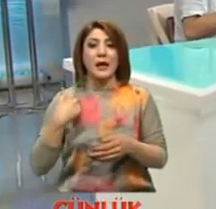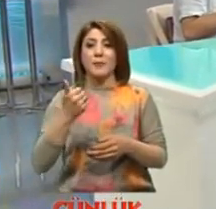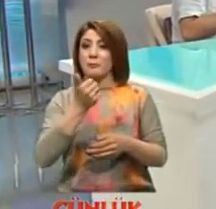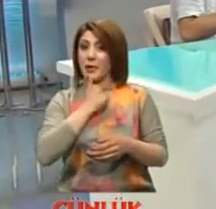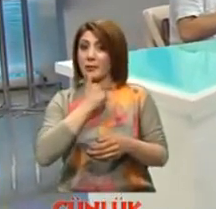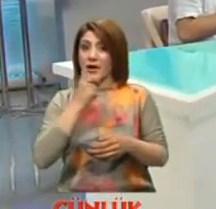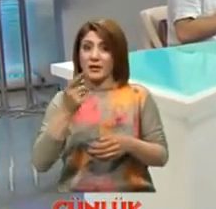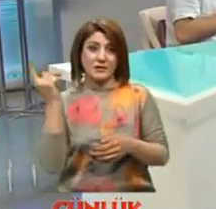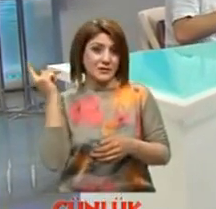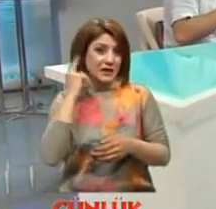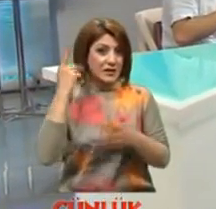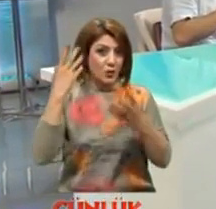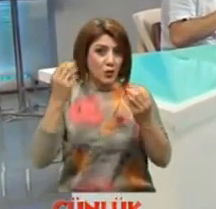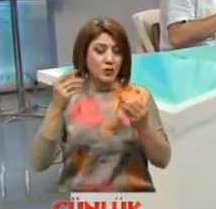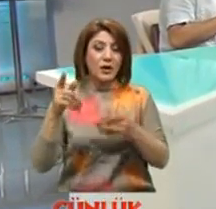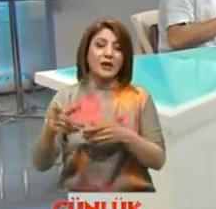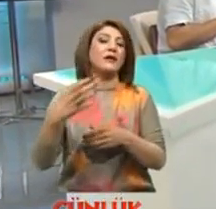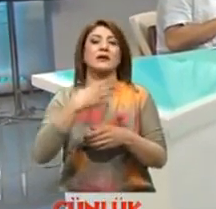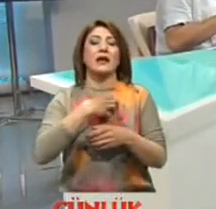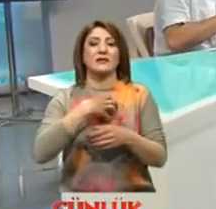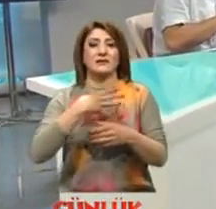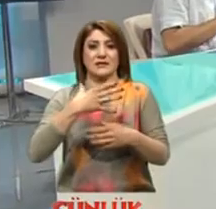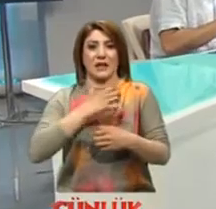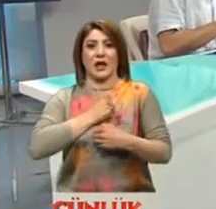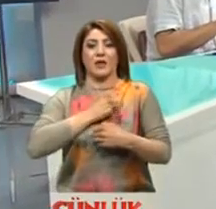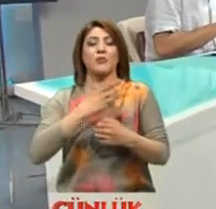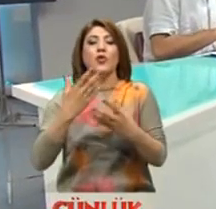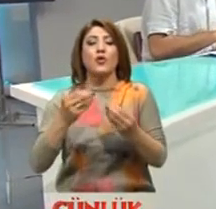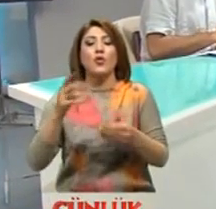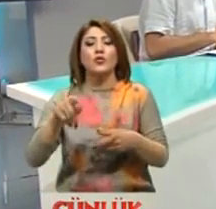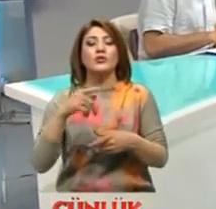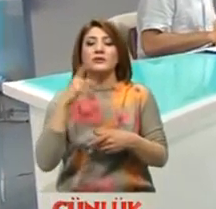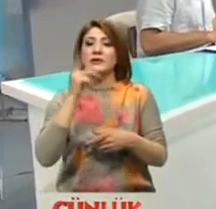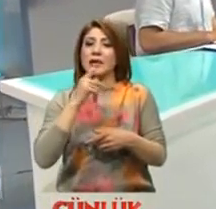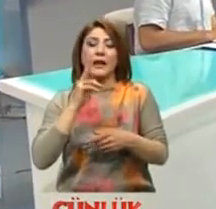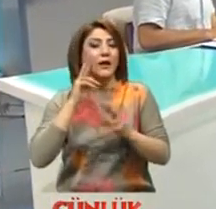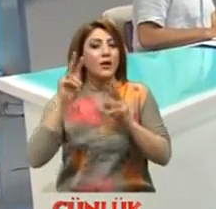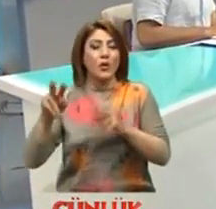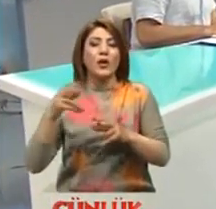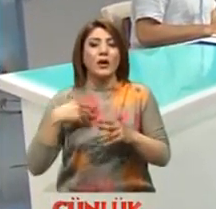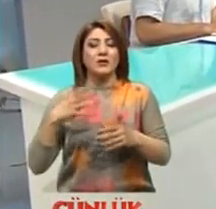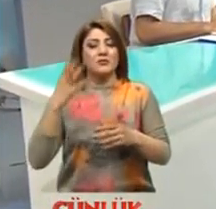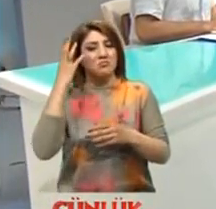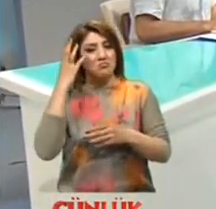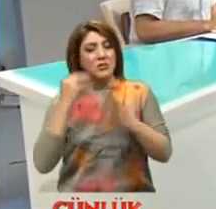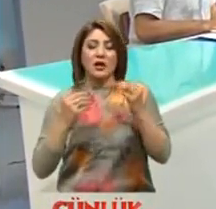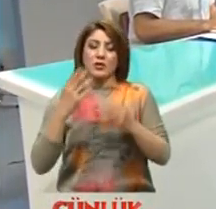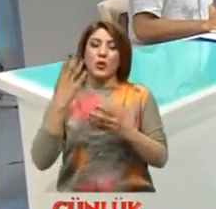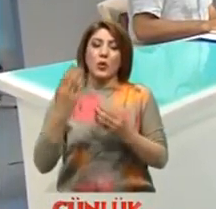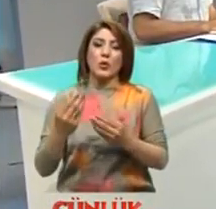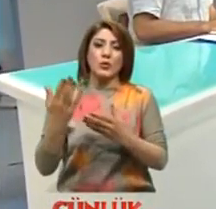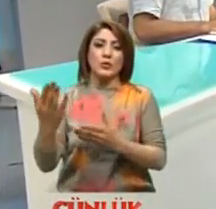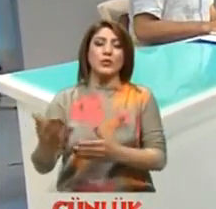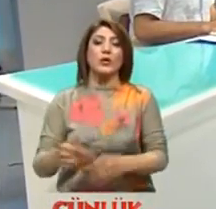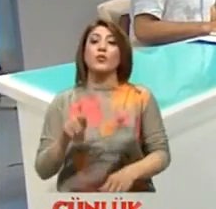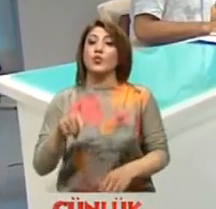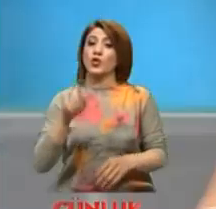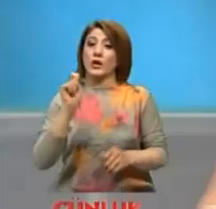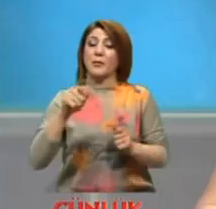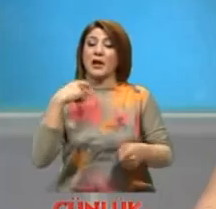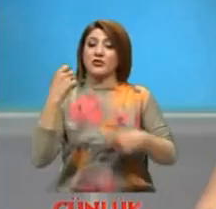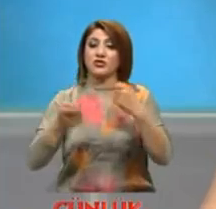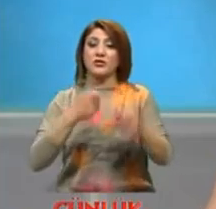kendi sahip oldukları dil, hani içerisinde konuşulan dil veya başka bir dili birbirlerinden ayırt edilebildiğini biliyoruz. Peki bu yapılan